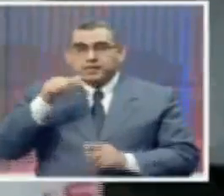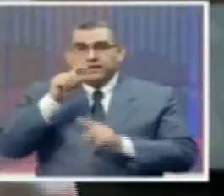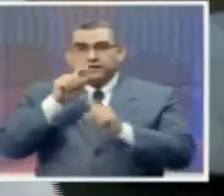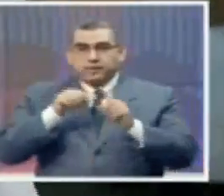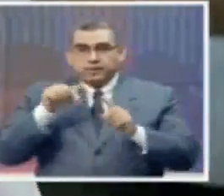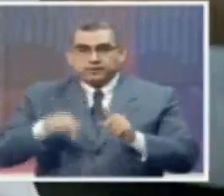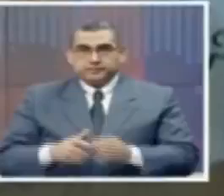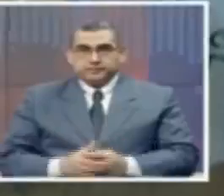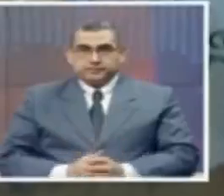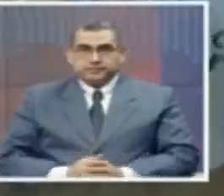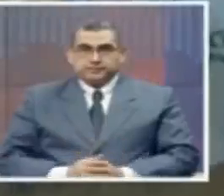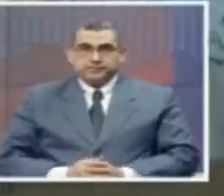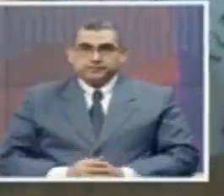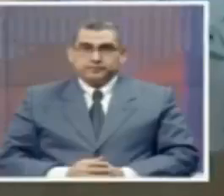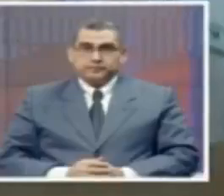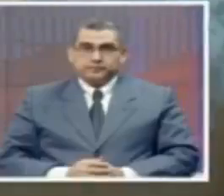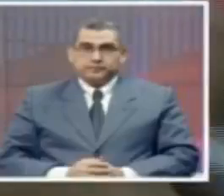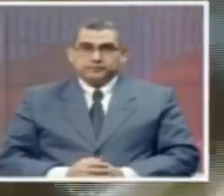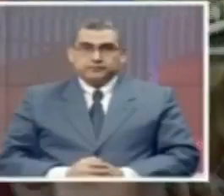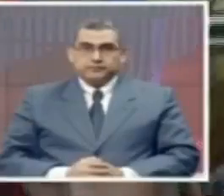6%.